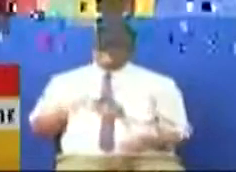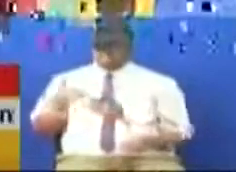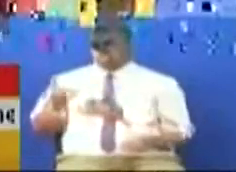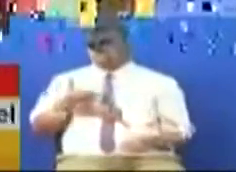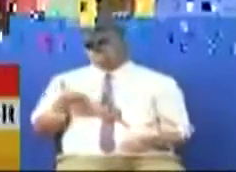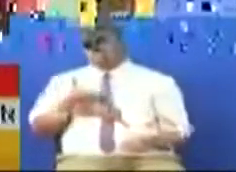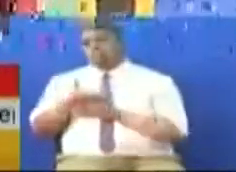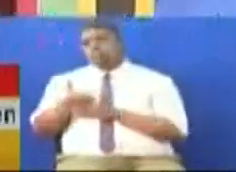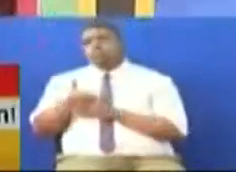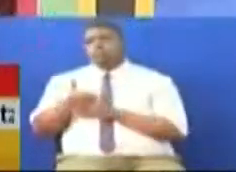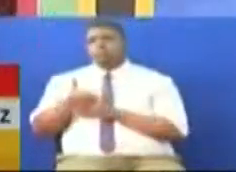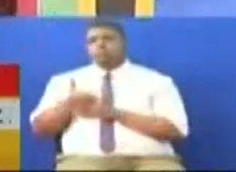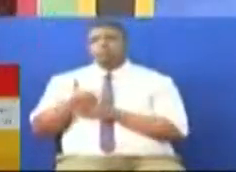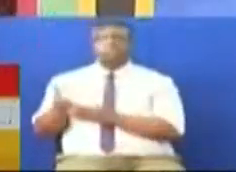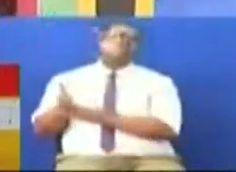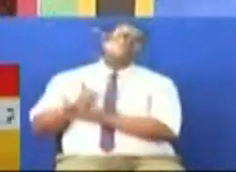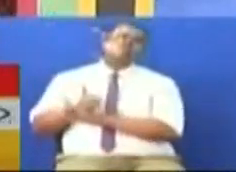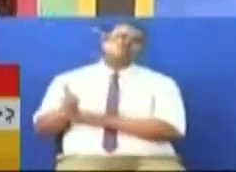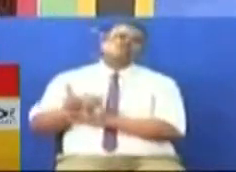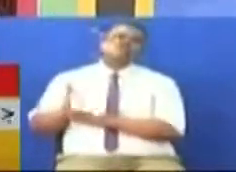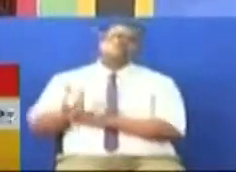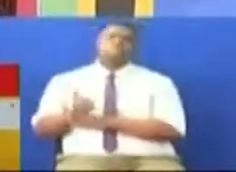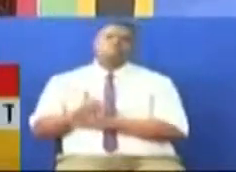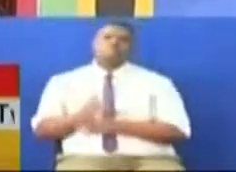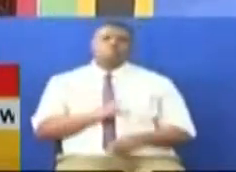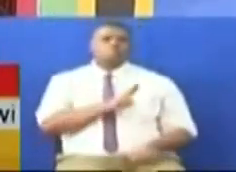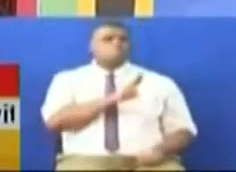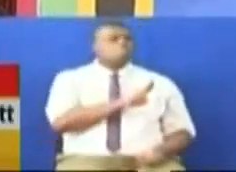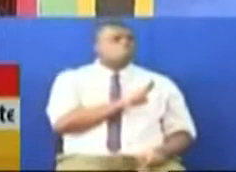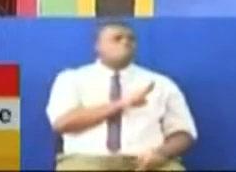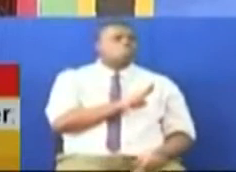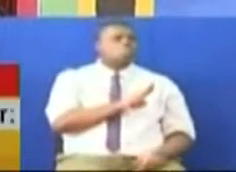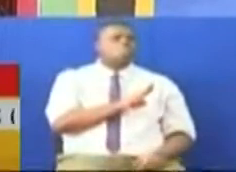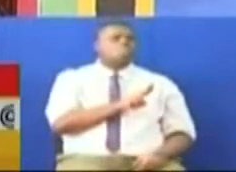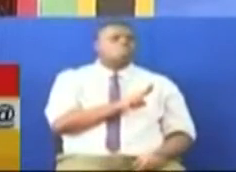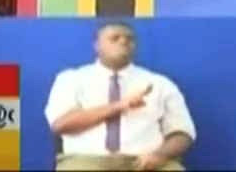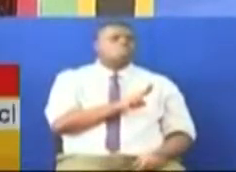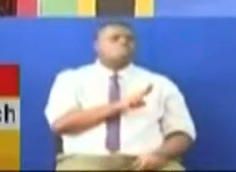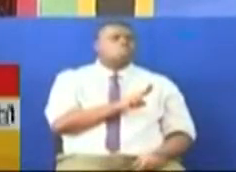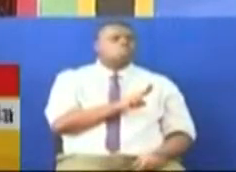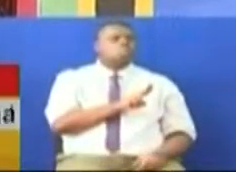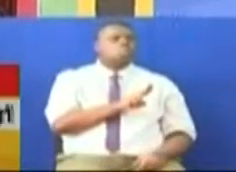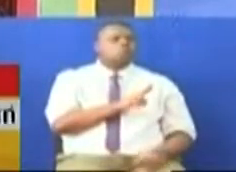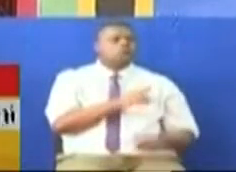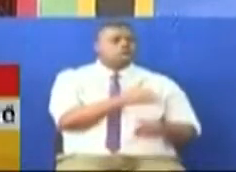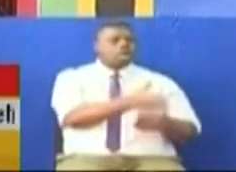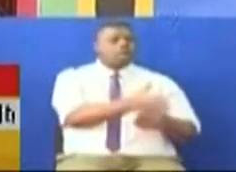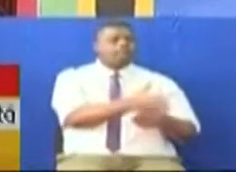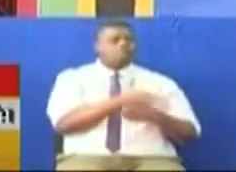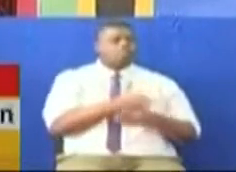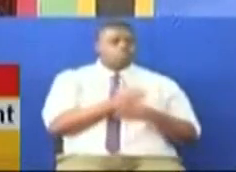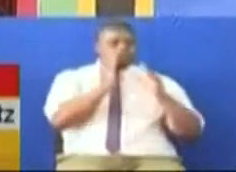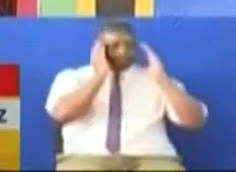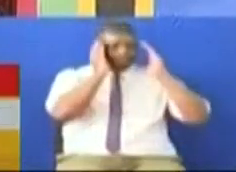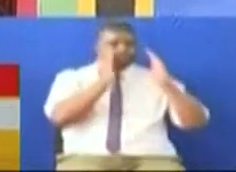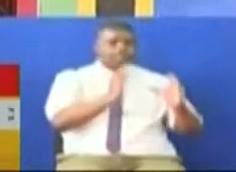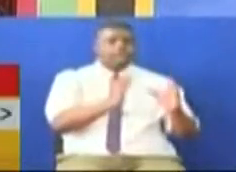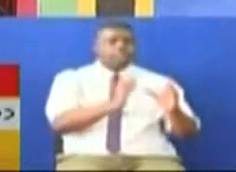kuhusiana na UDA pamoja na UDAT. Mheshimiwa speaker, ninakumbuka kabisa kwa